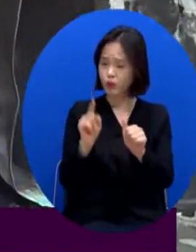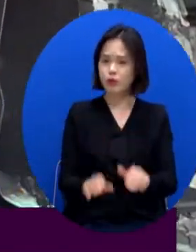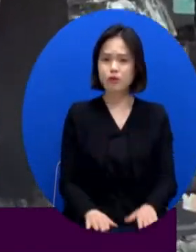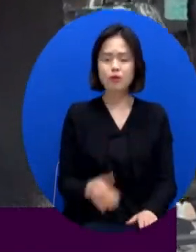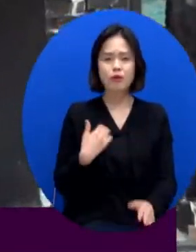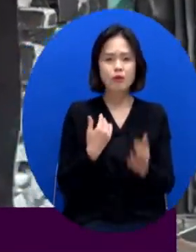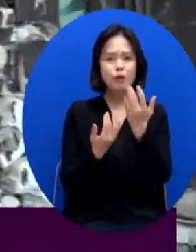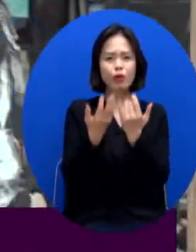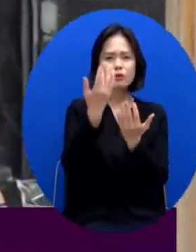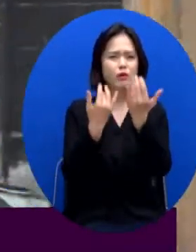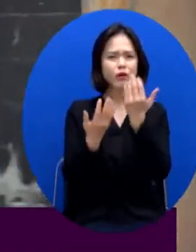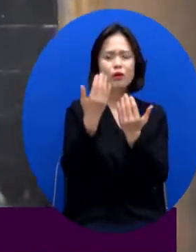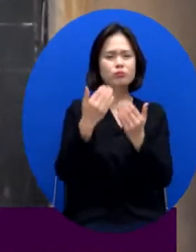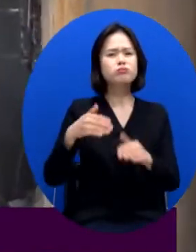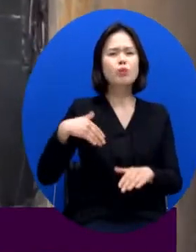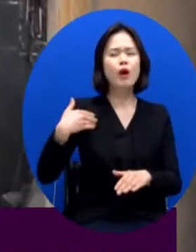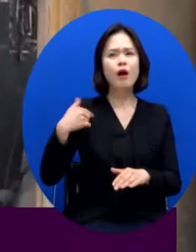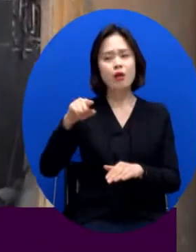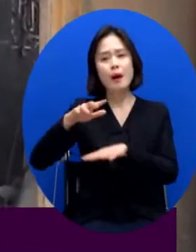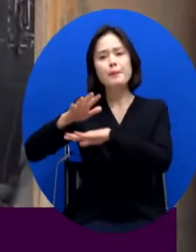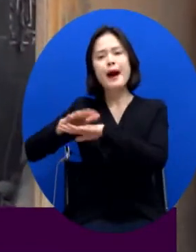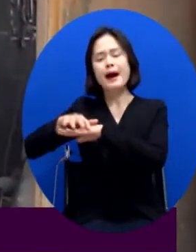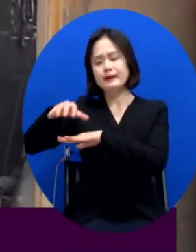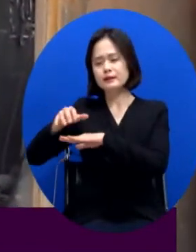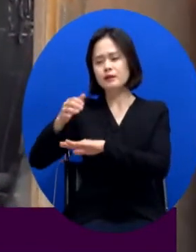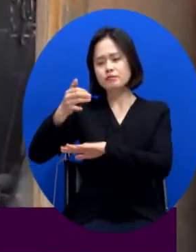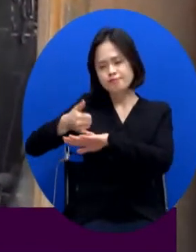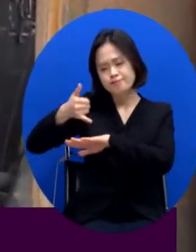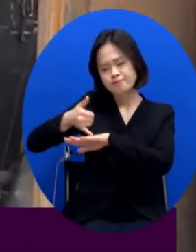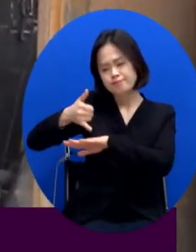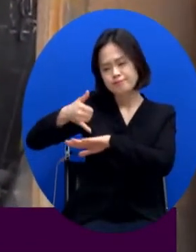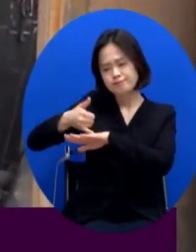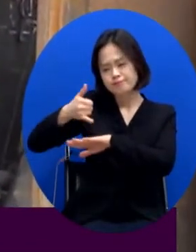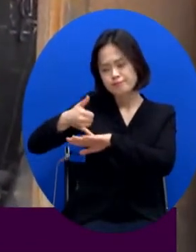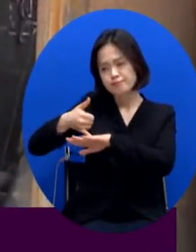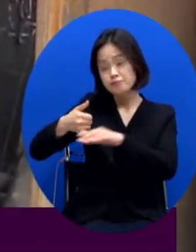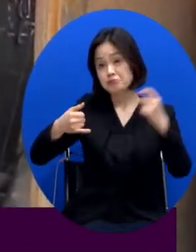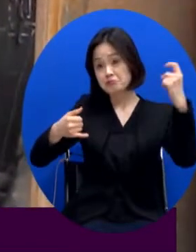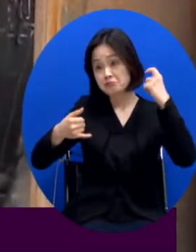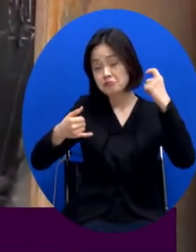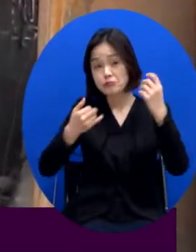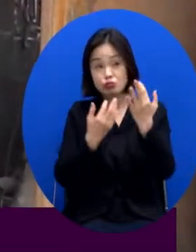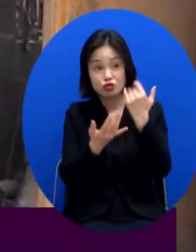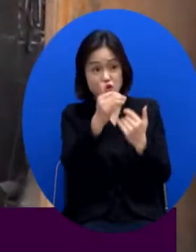보고 밭에서 일하다가 쫓아와 보니까 불이 났다 그러길래